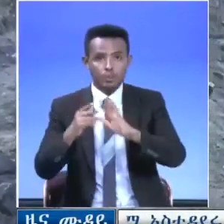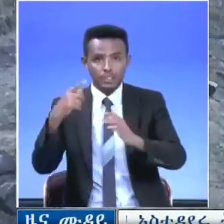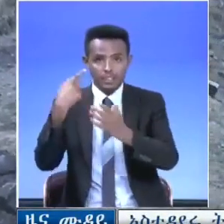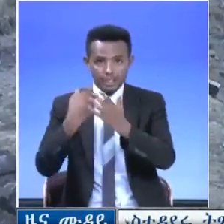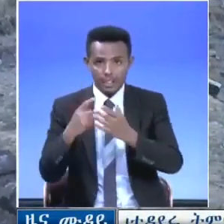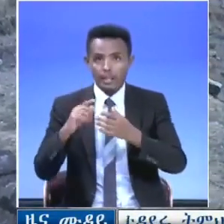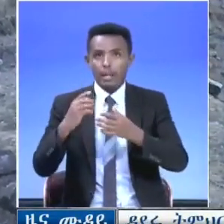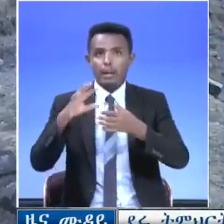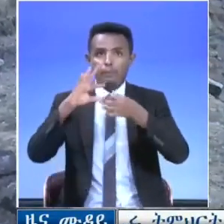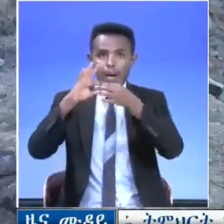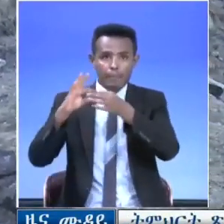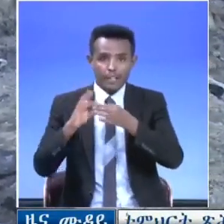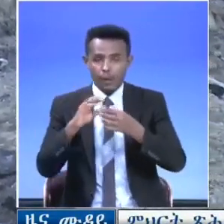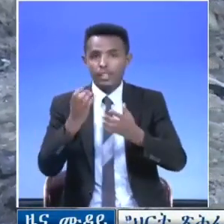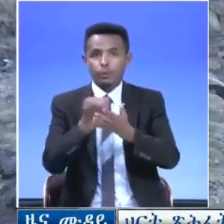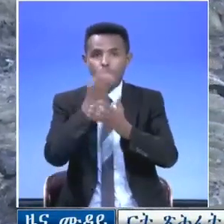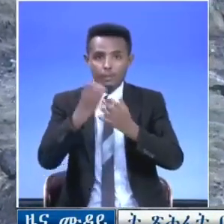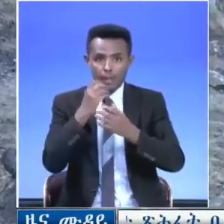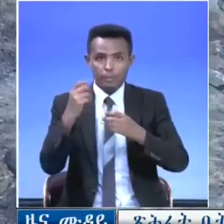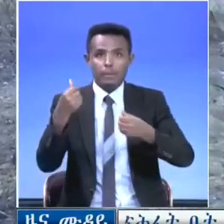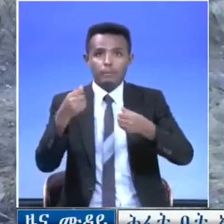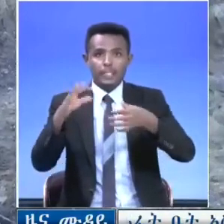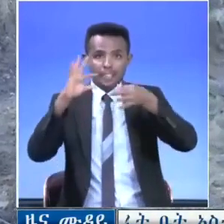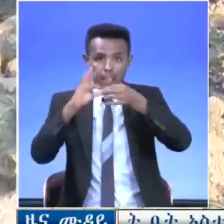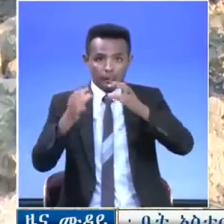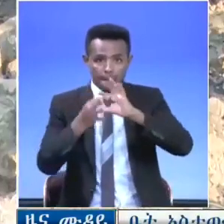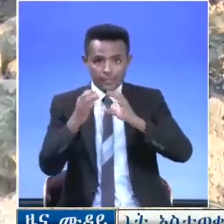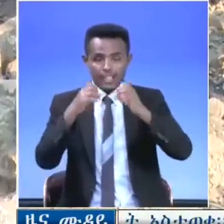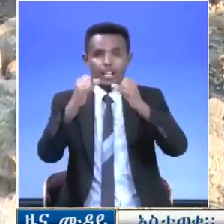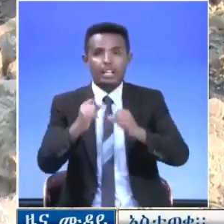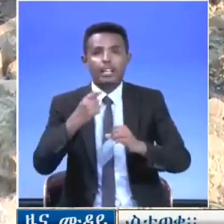ማህበራዊና ኢኮኖሚያዊ መስተጋብርም ያጠናክራል ተብሎ ይታሰባል።